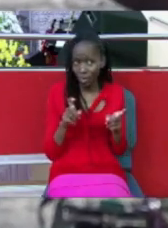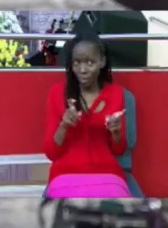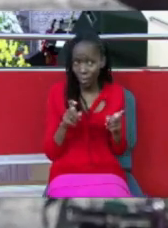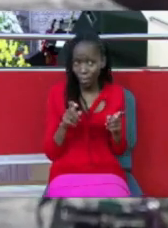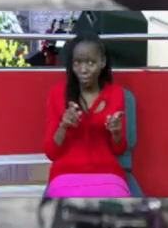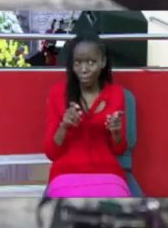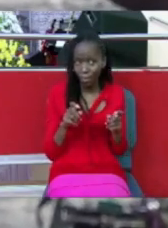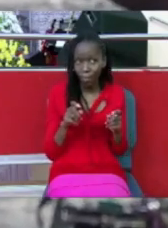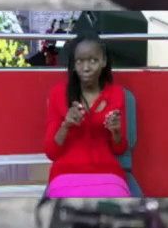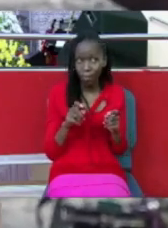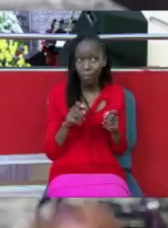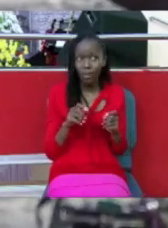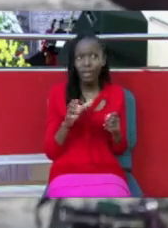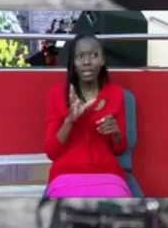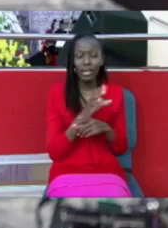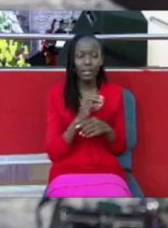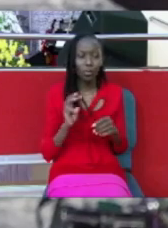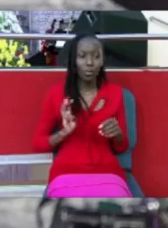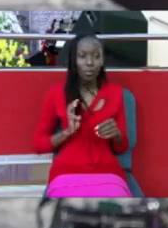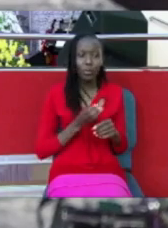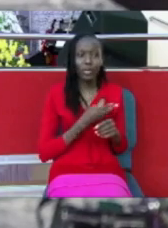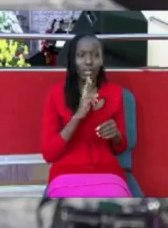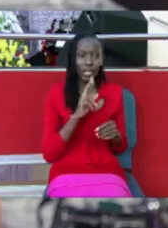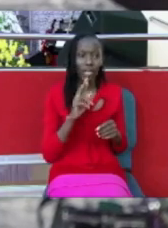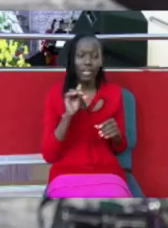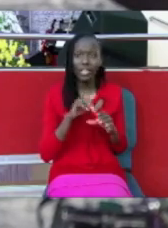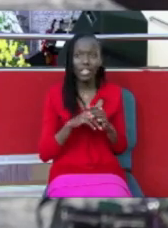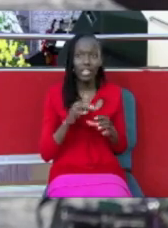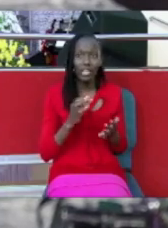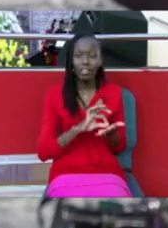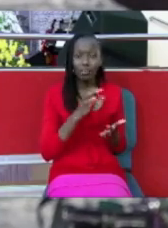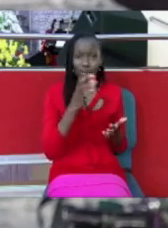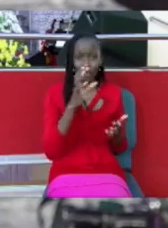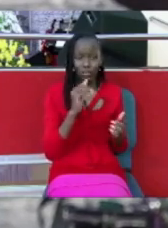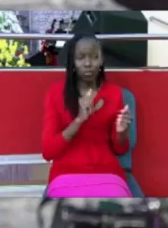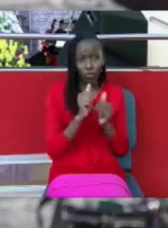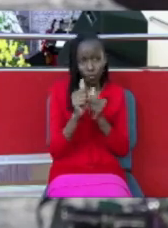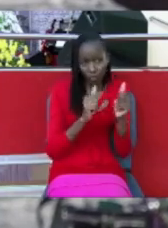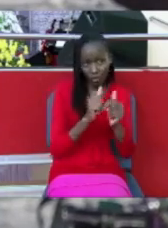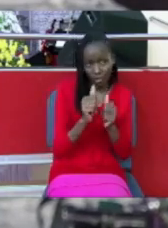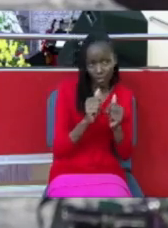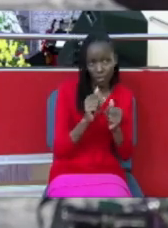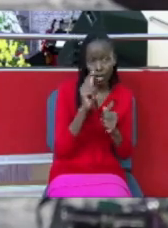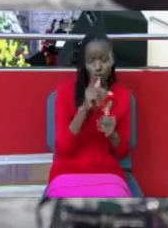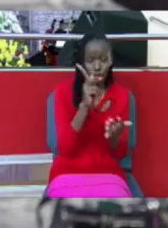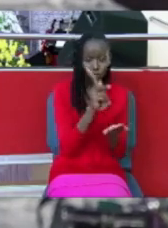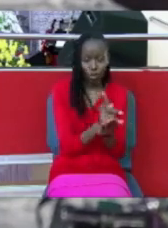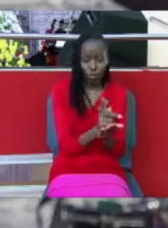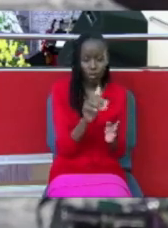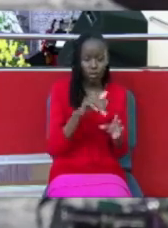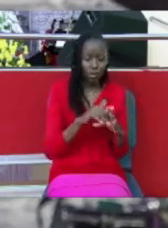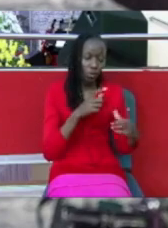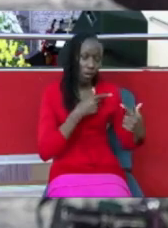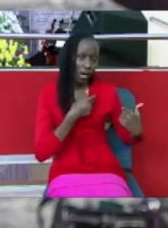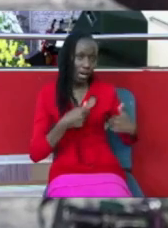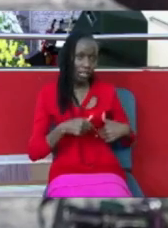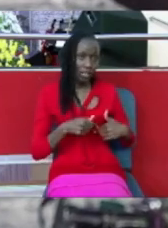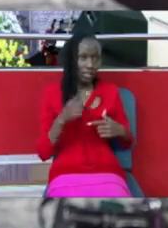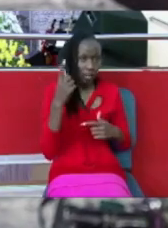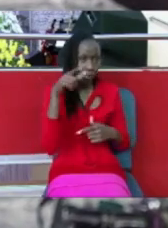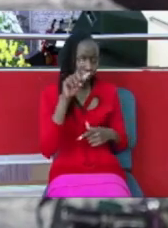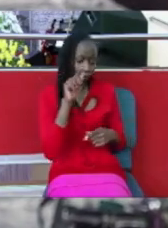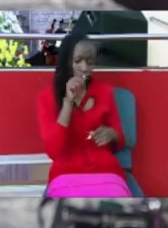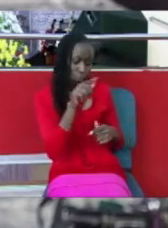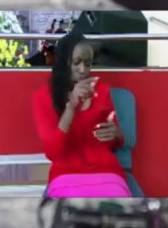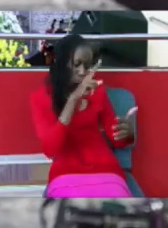are in a spiritual warfare, na tuko katika vita vya kiroho, you store it in your heart. Unaliweka moyoni mwako. Because you read it.